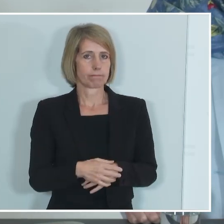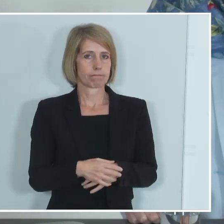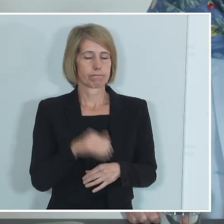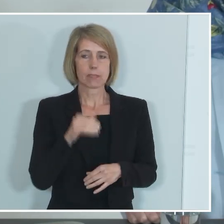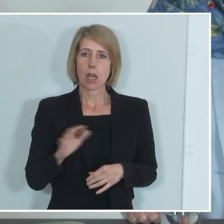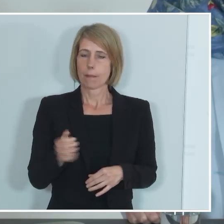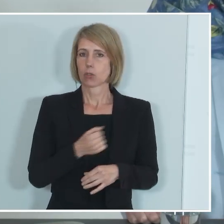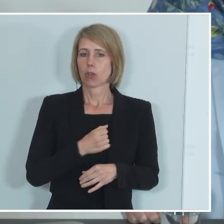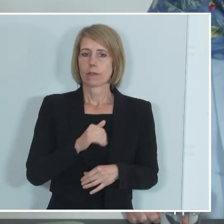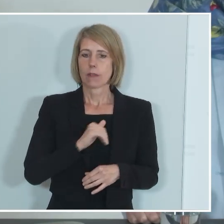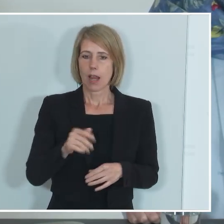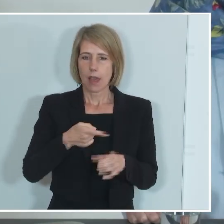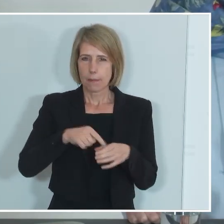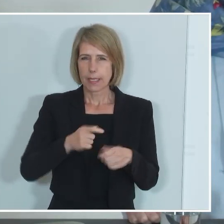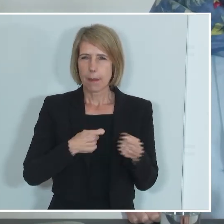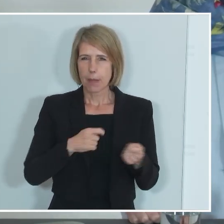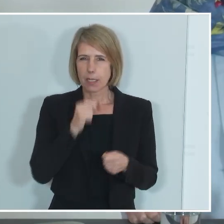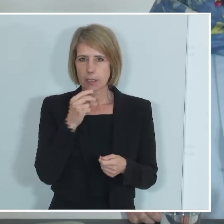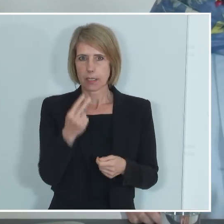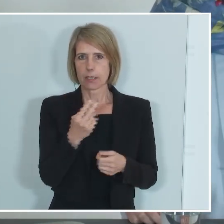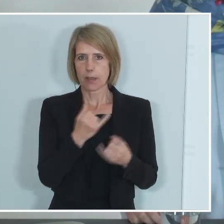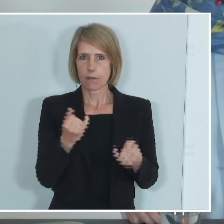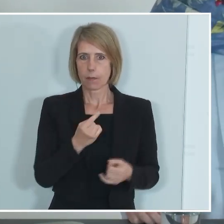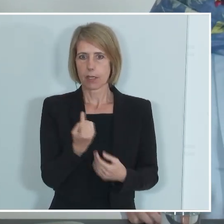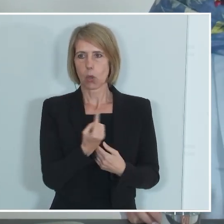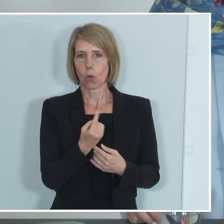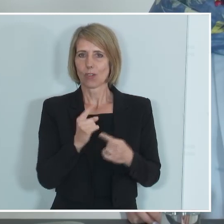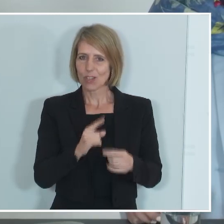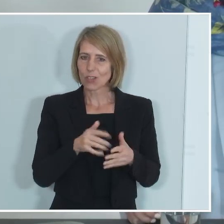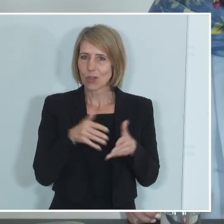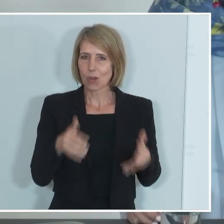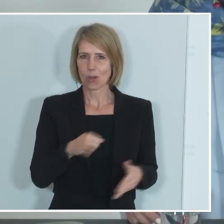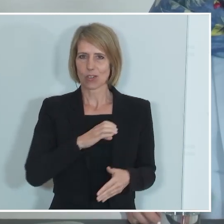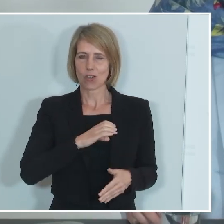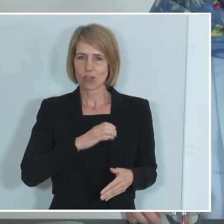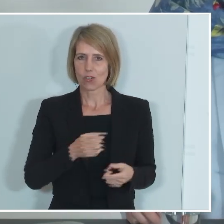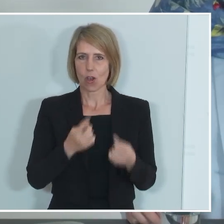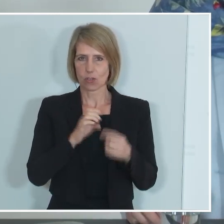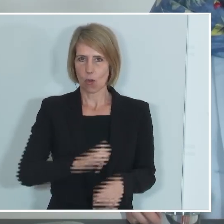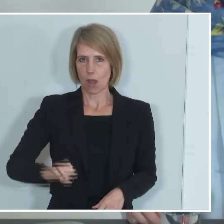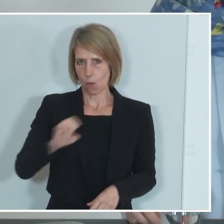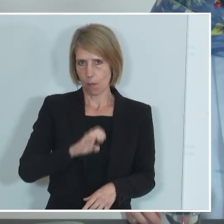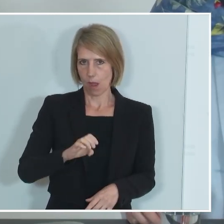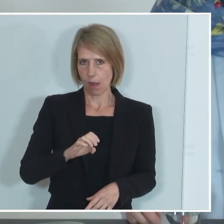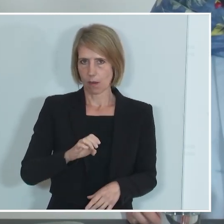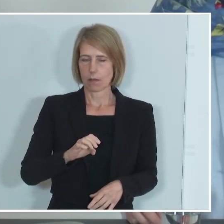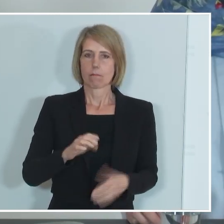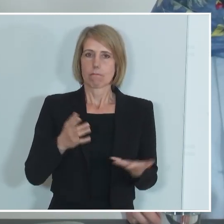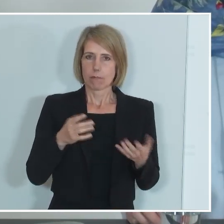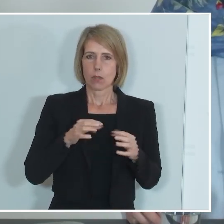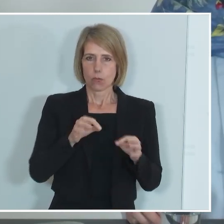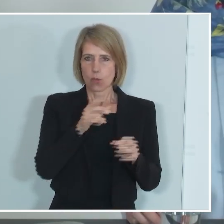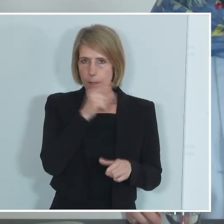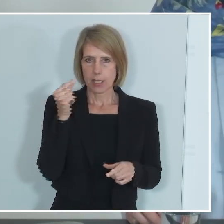den Binnenmarkt nicht als Bedrohung sehen, sondern als große Chance Europas, als Asset Europas im Interesse der Menschen in der EU.